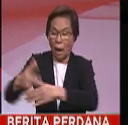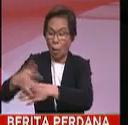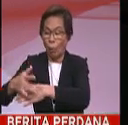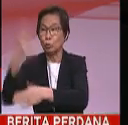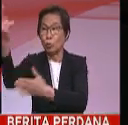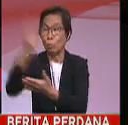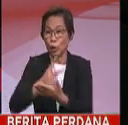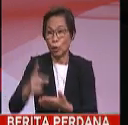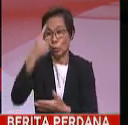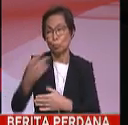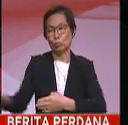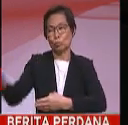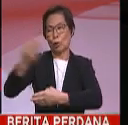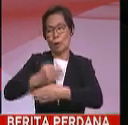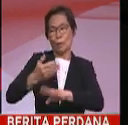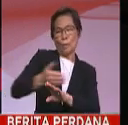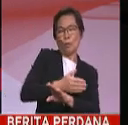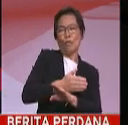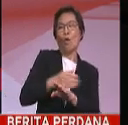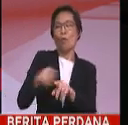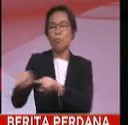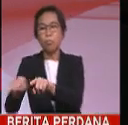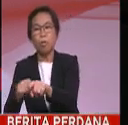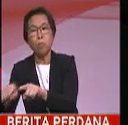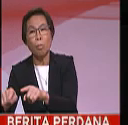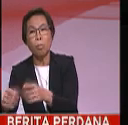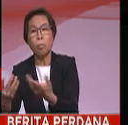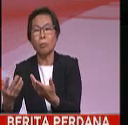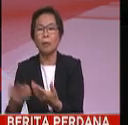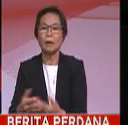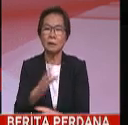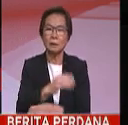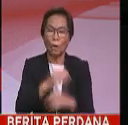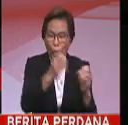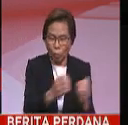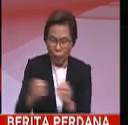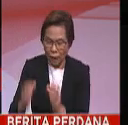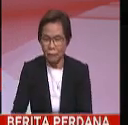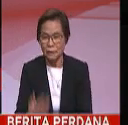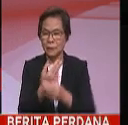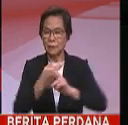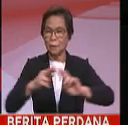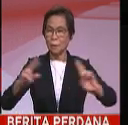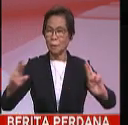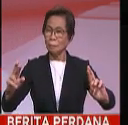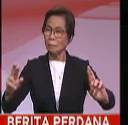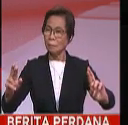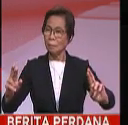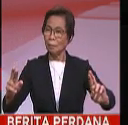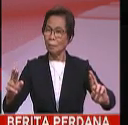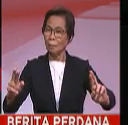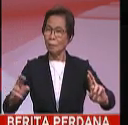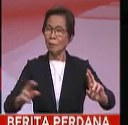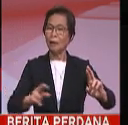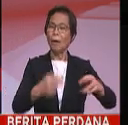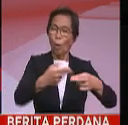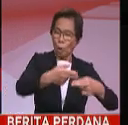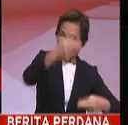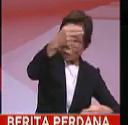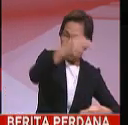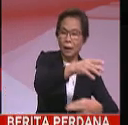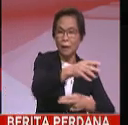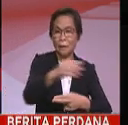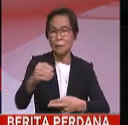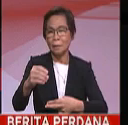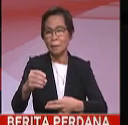minggu untuk dia quarantine sebelum race, dan organizer kena sediakan penginapan